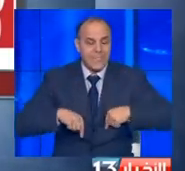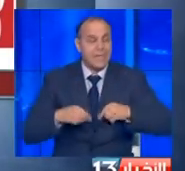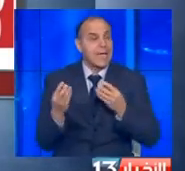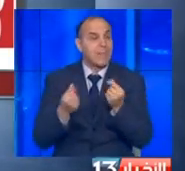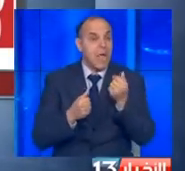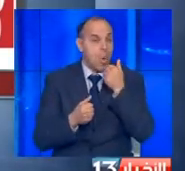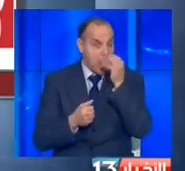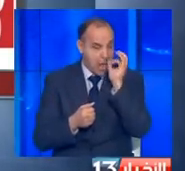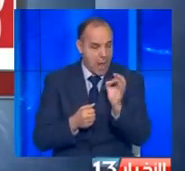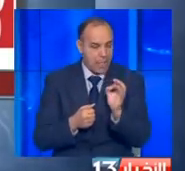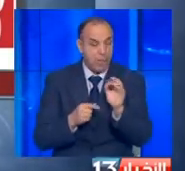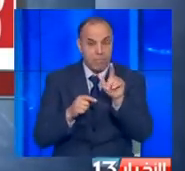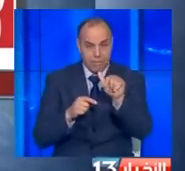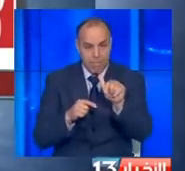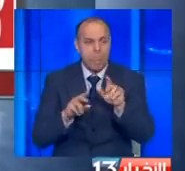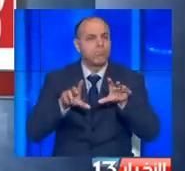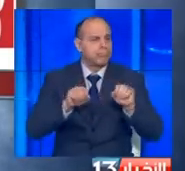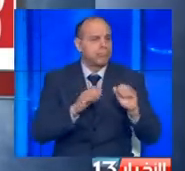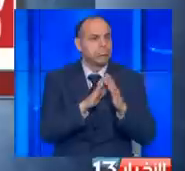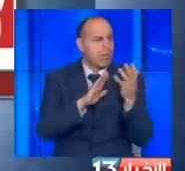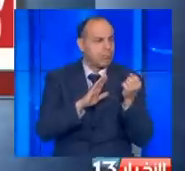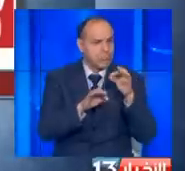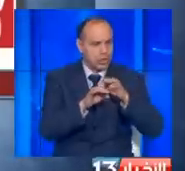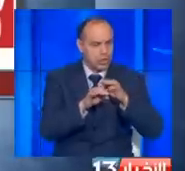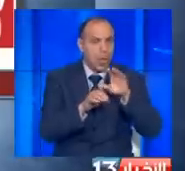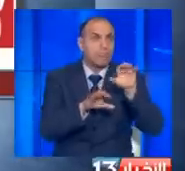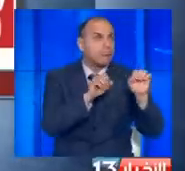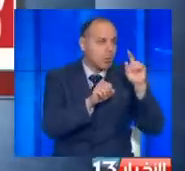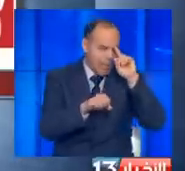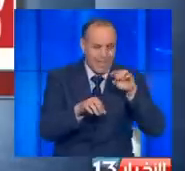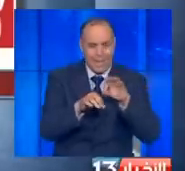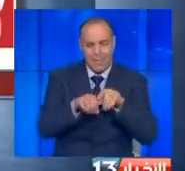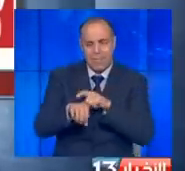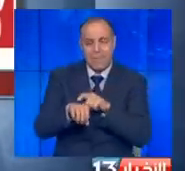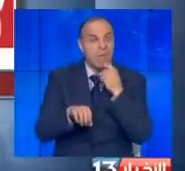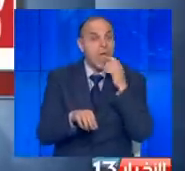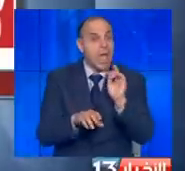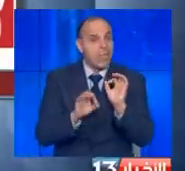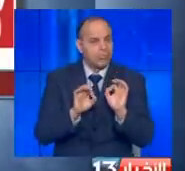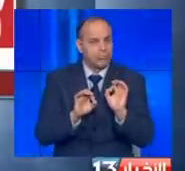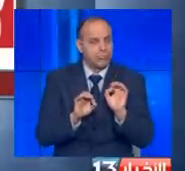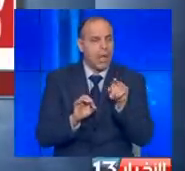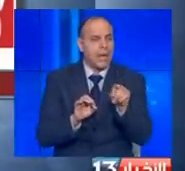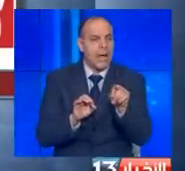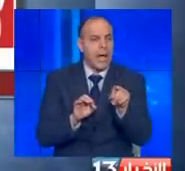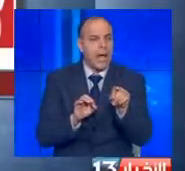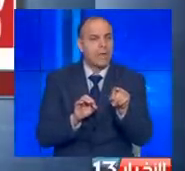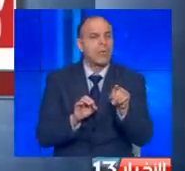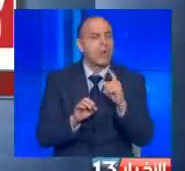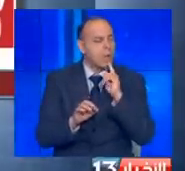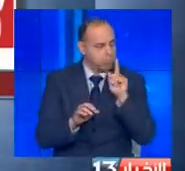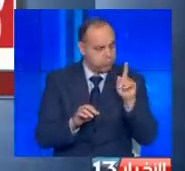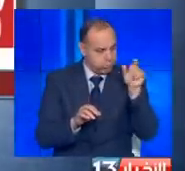البيئه انه في حاله وجود عقارات على ملك الراغب في الترشح للانتخابات البلديه فانه يتعين على المعني بالامر